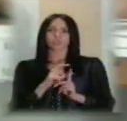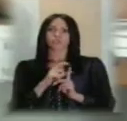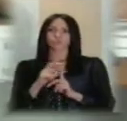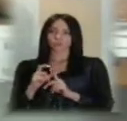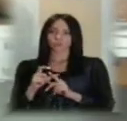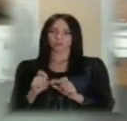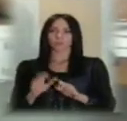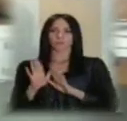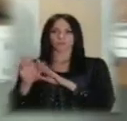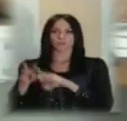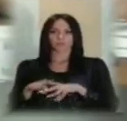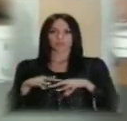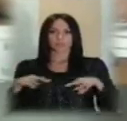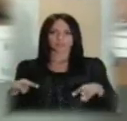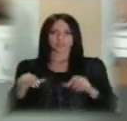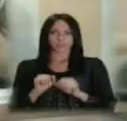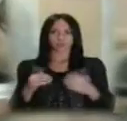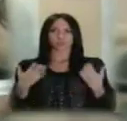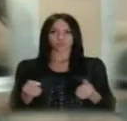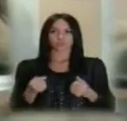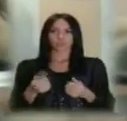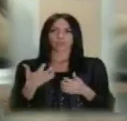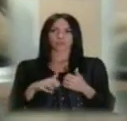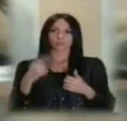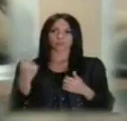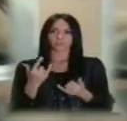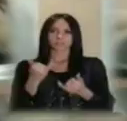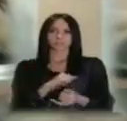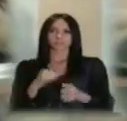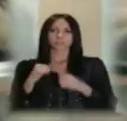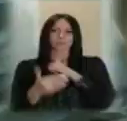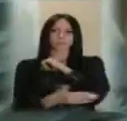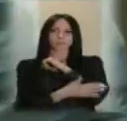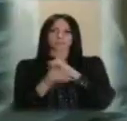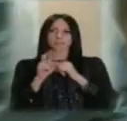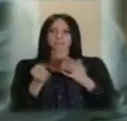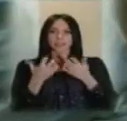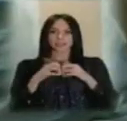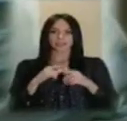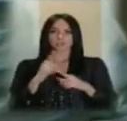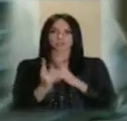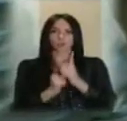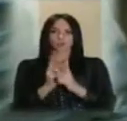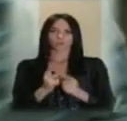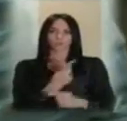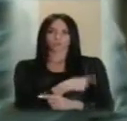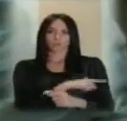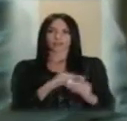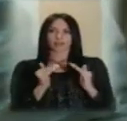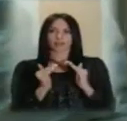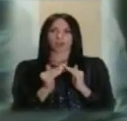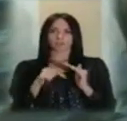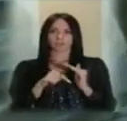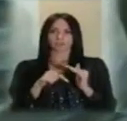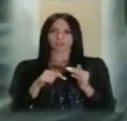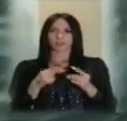Херсонська область на сьогодні в аутсайдерах за кількістю реорганізованих лікарень. Гірше тільки справи в нас в Закарпатській області на